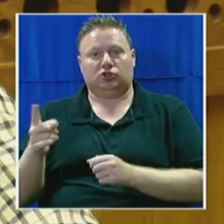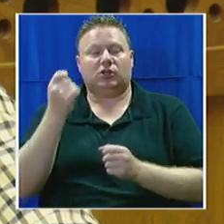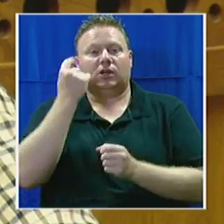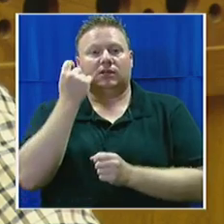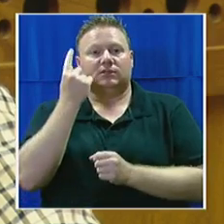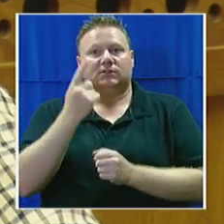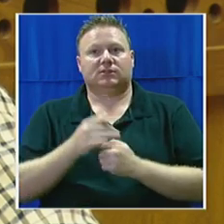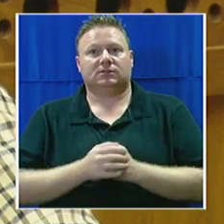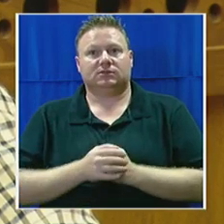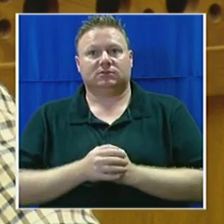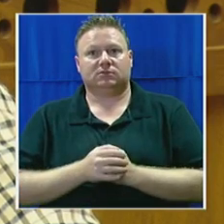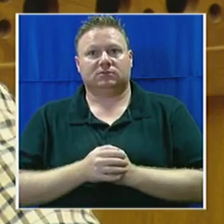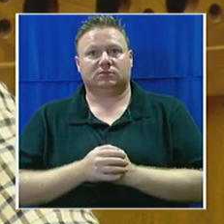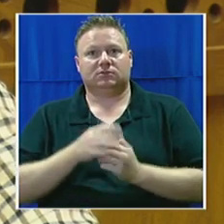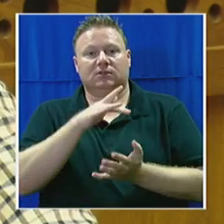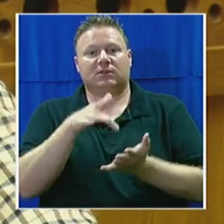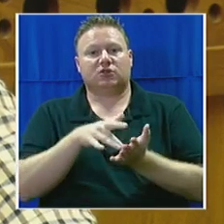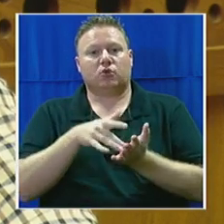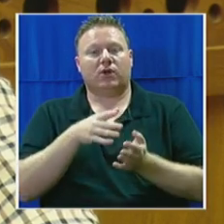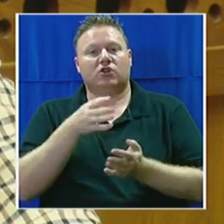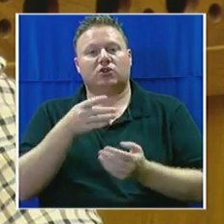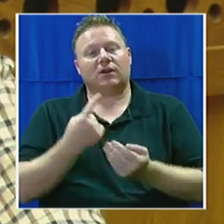ephila phansi kwazo.